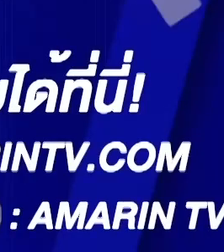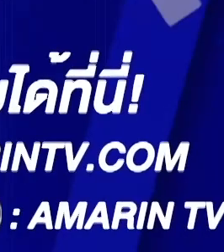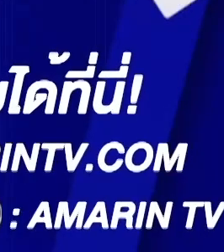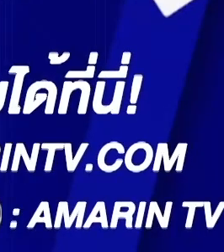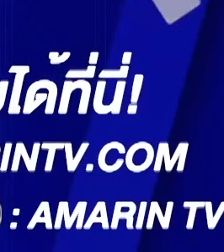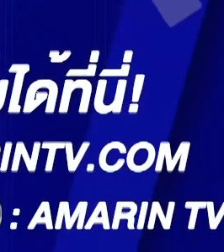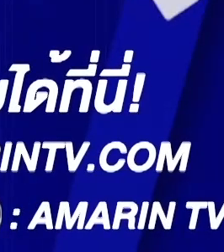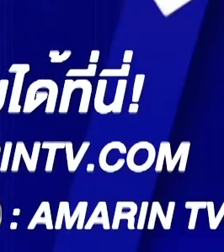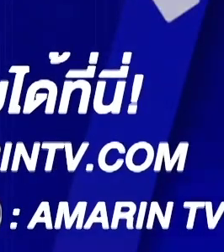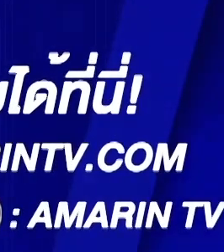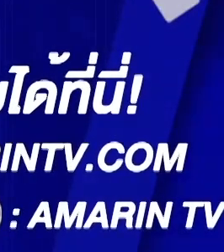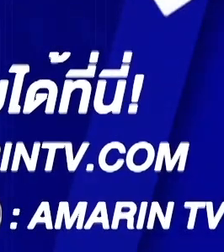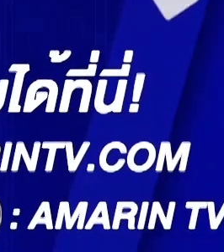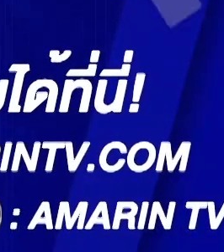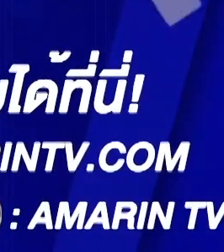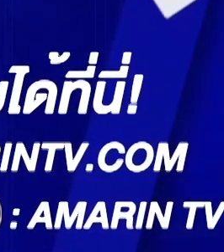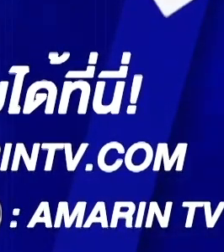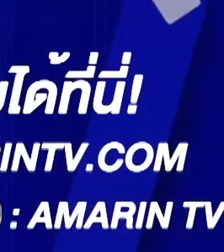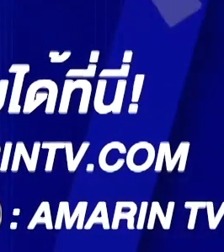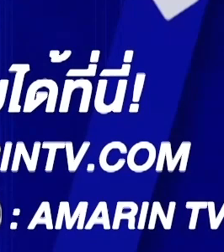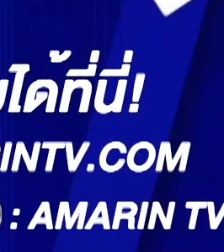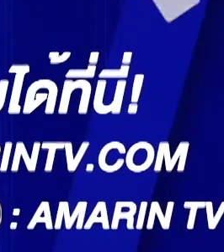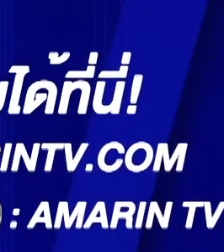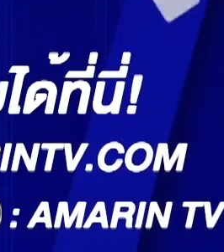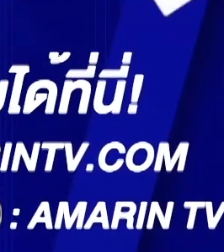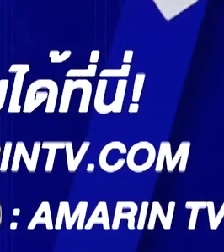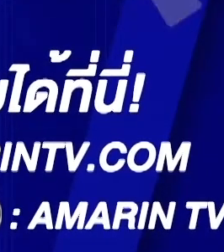้ฝากติดตามข่าวเที่ยงอมรินทร์ทีวีทุกวันตั้ง